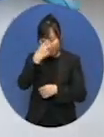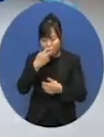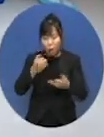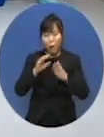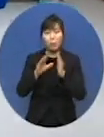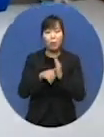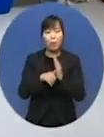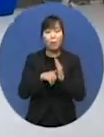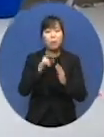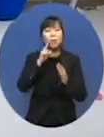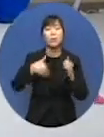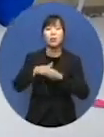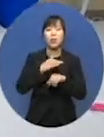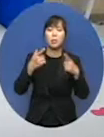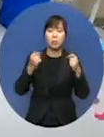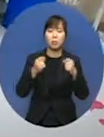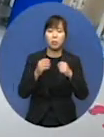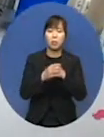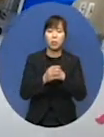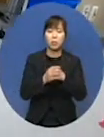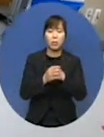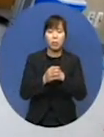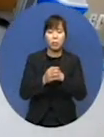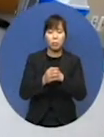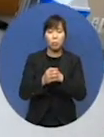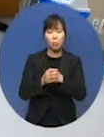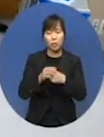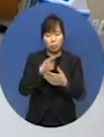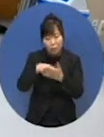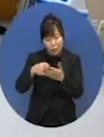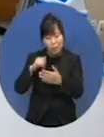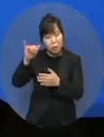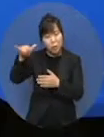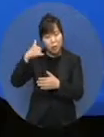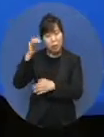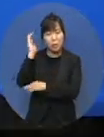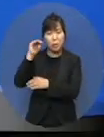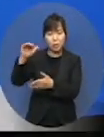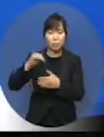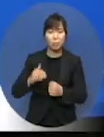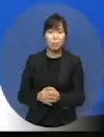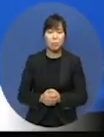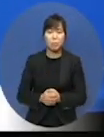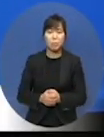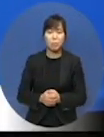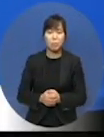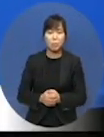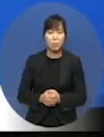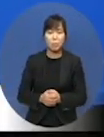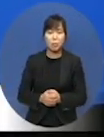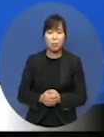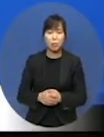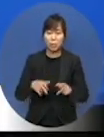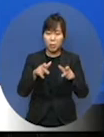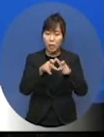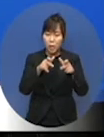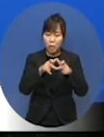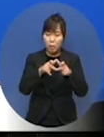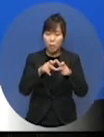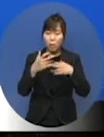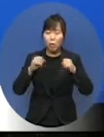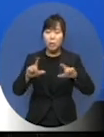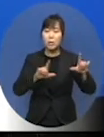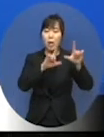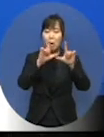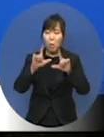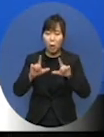심각한 상황이라고 기자와 전화로 입장을 설명했습니다. 장애인들한테는 뭐 살고 못 살고 해도 일단 생활